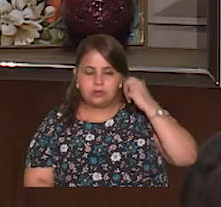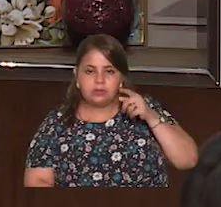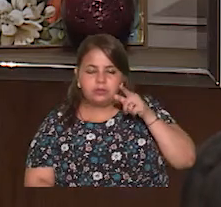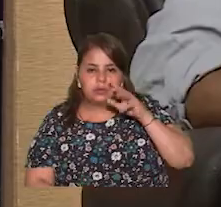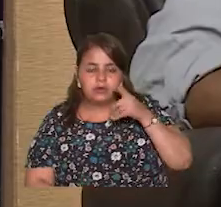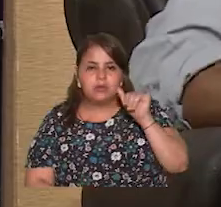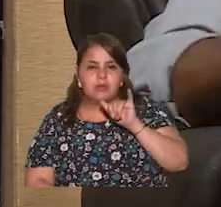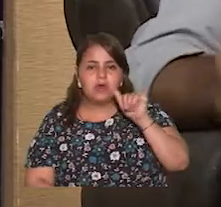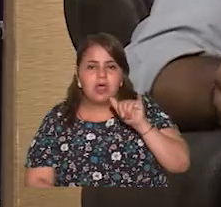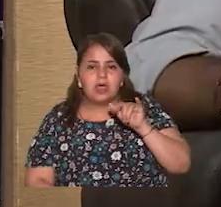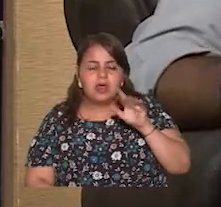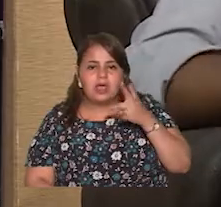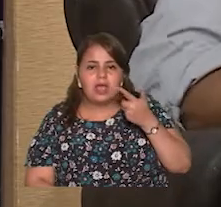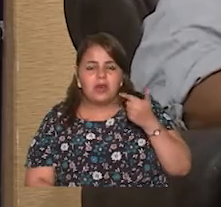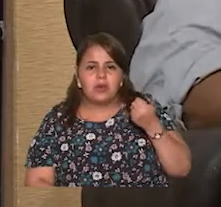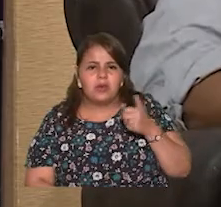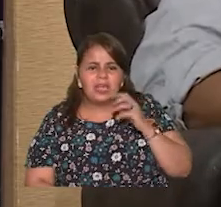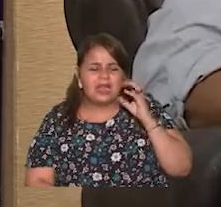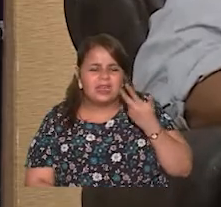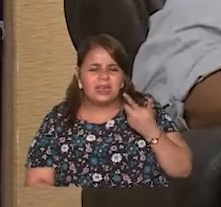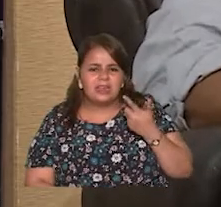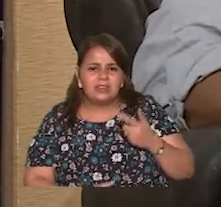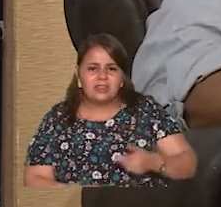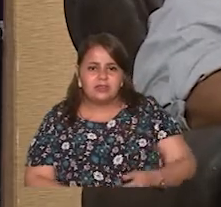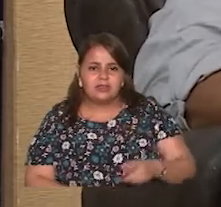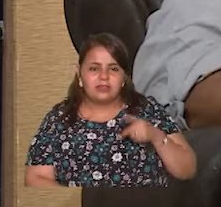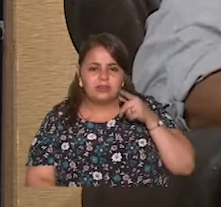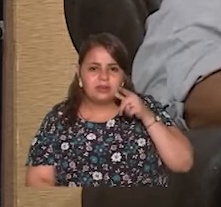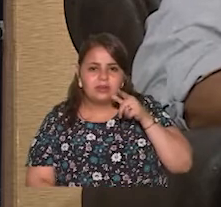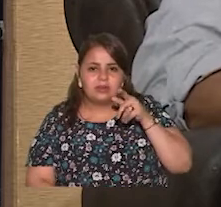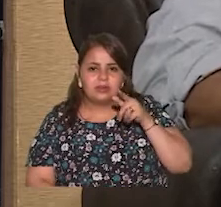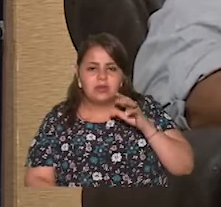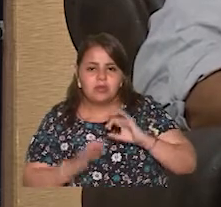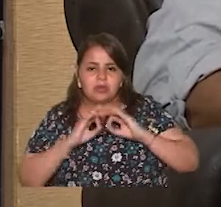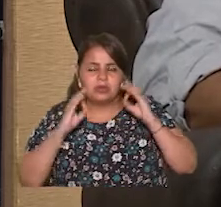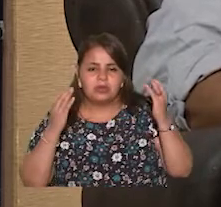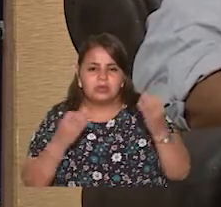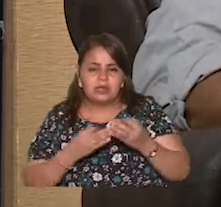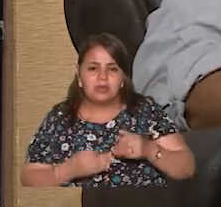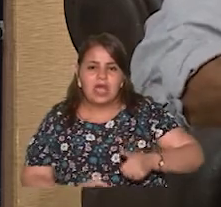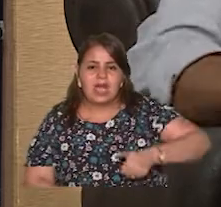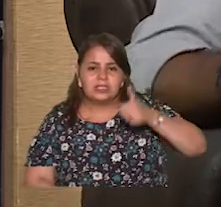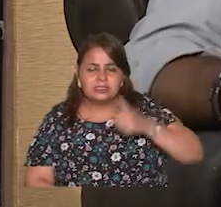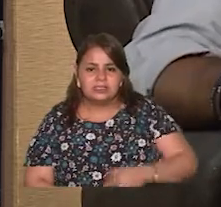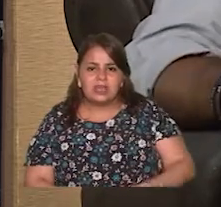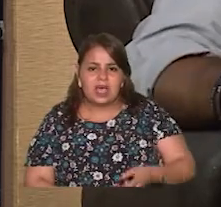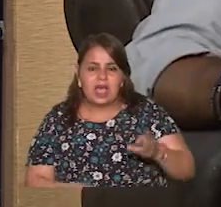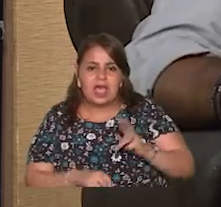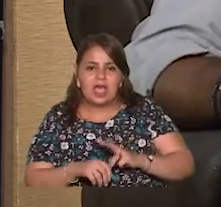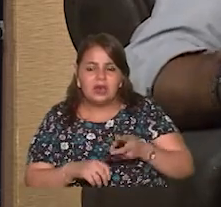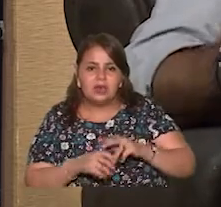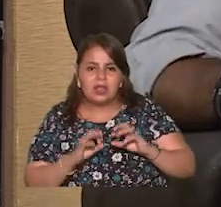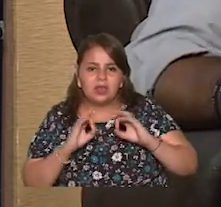تكون مطرقة أو سندان، يعني إما أنت هتشكل المجتمع اللي حواليك وتخليه أفضل طبعا، أو المجتمع اللي